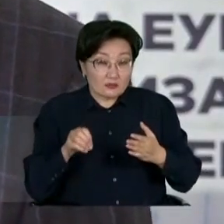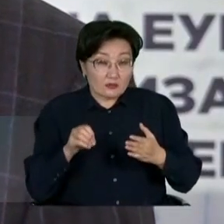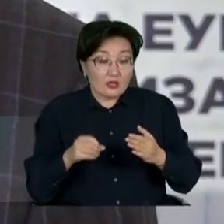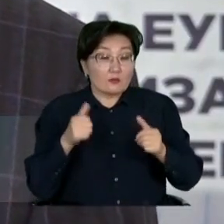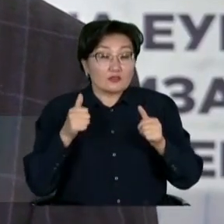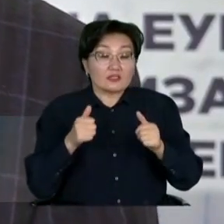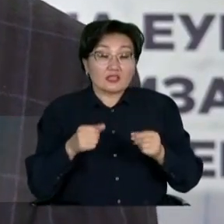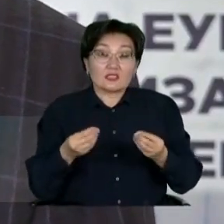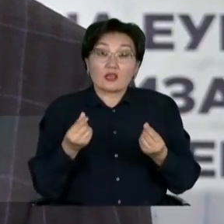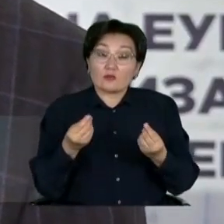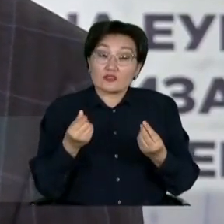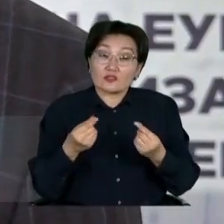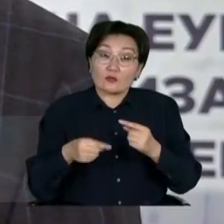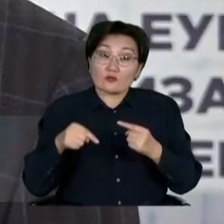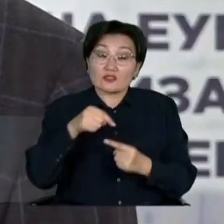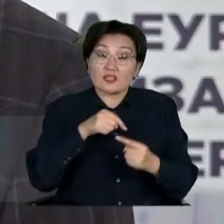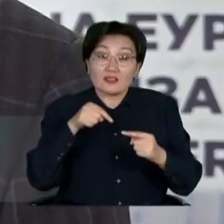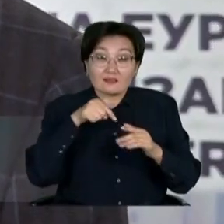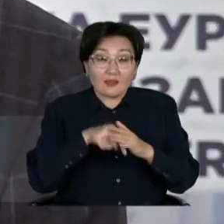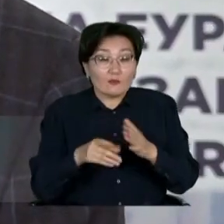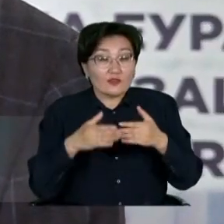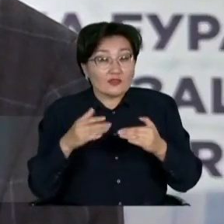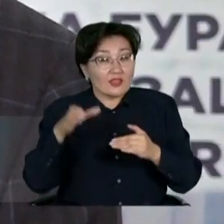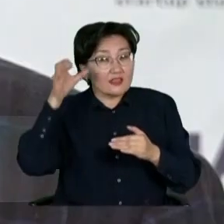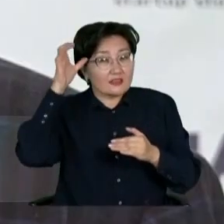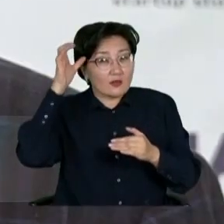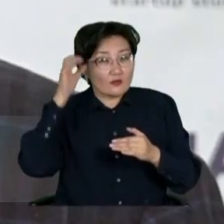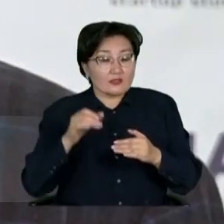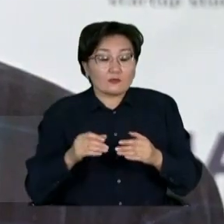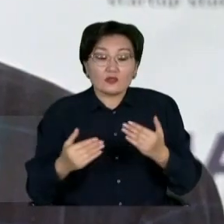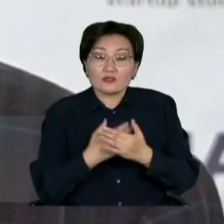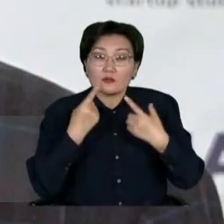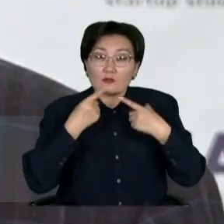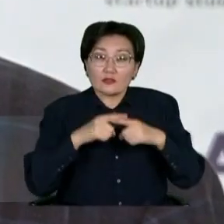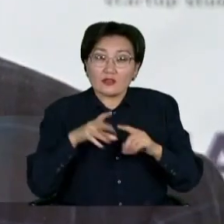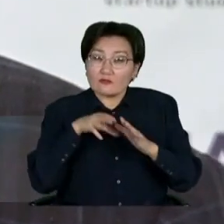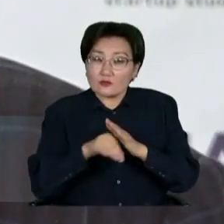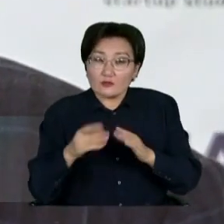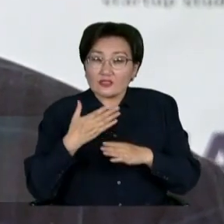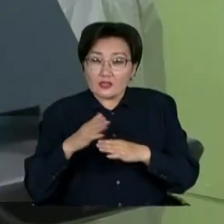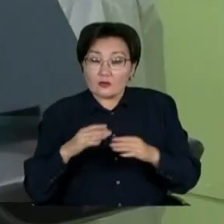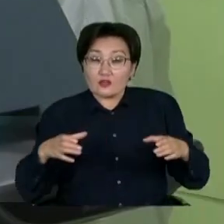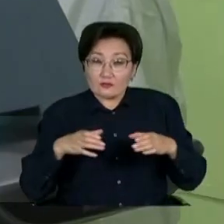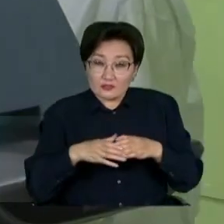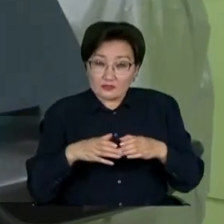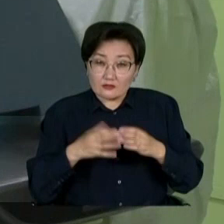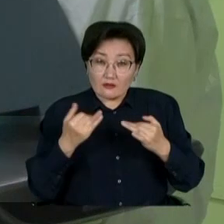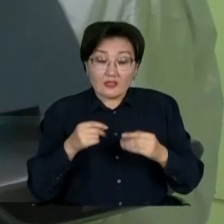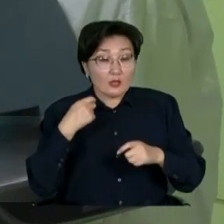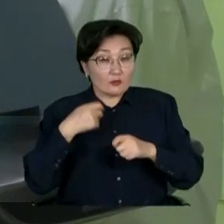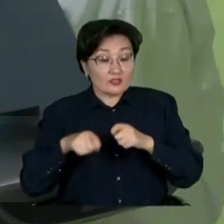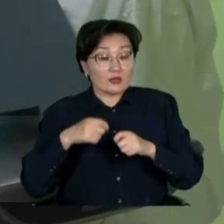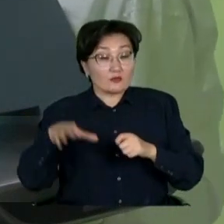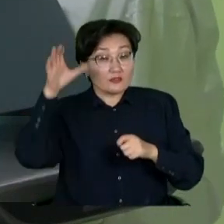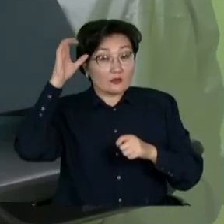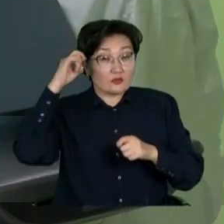хорошая коммерциализация но там нет науки инновации тоже не наша история не входим долю компании не претендуем на их собственность сегодня финансирование